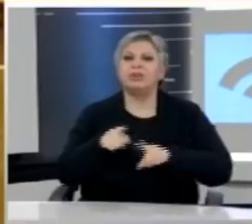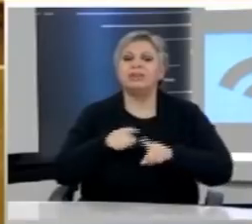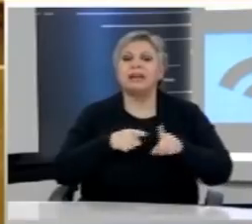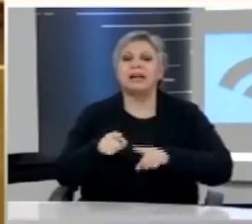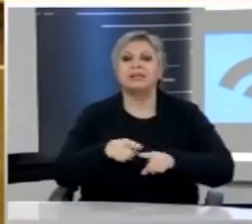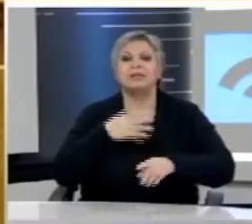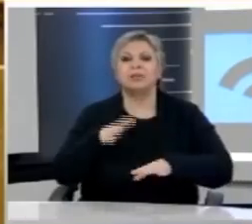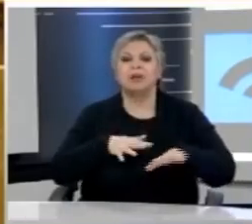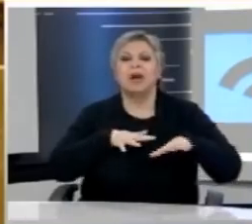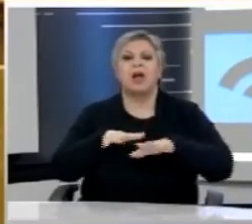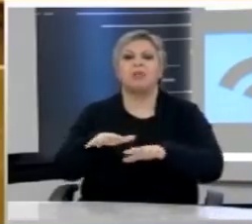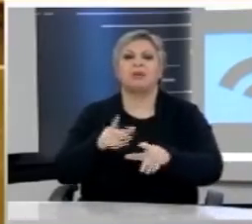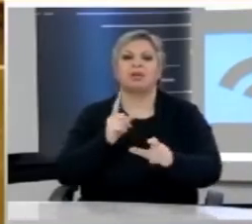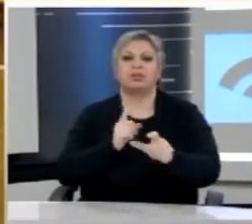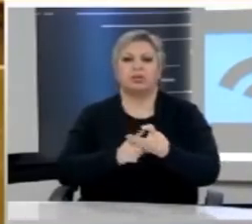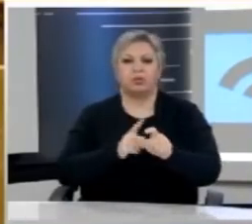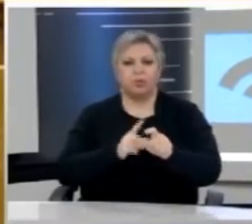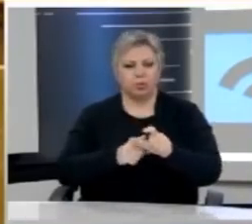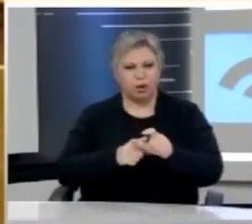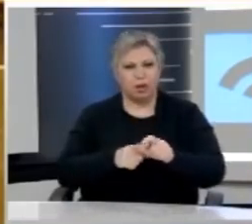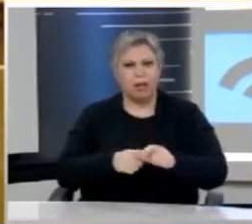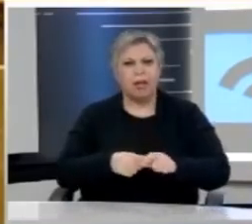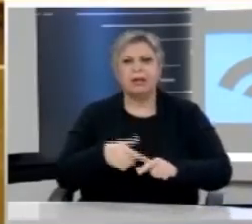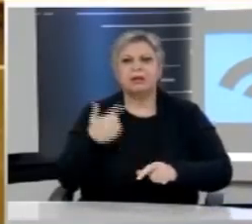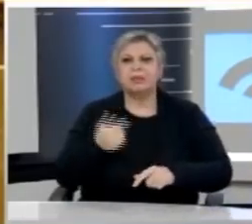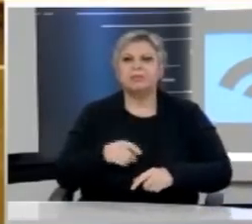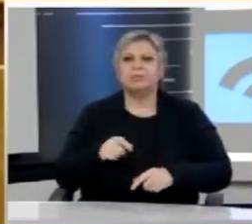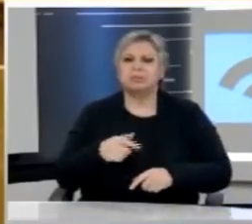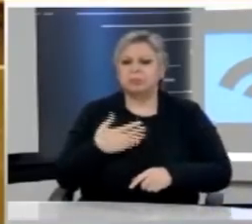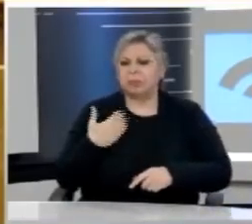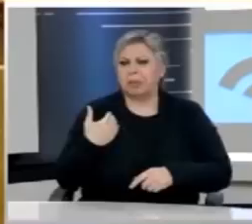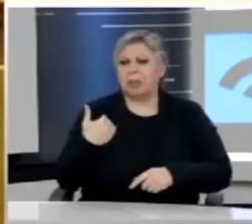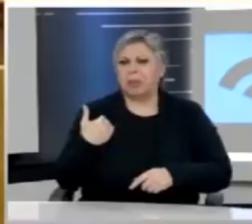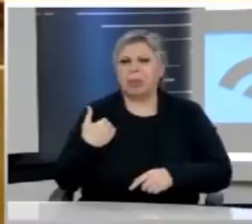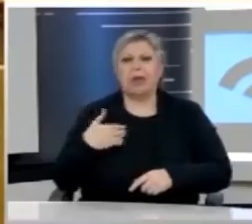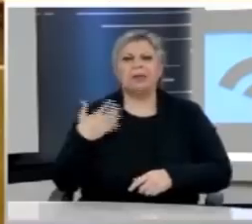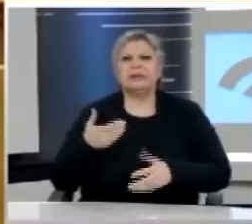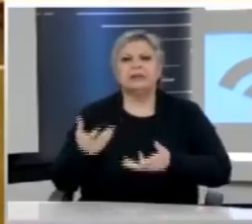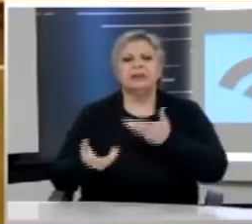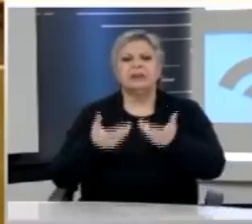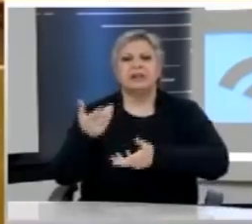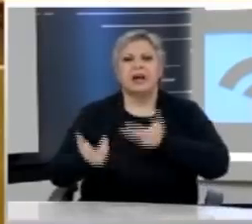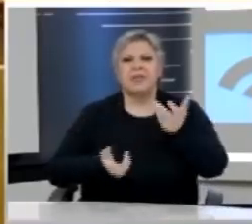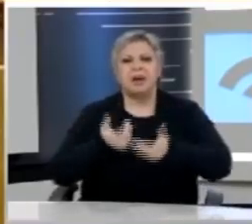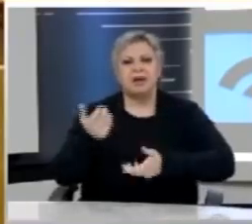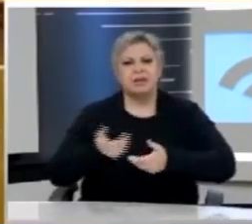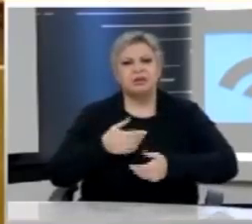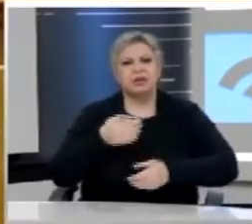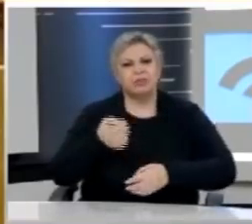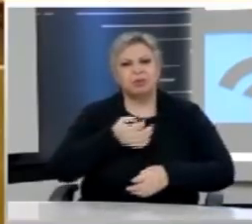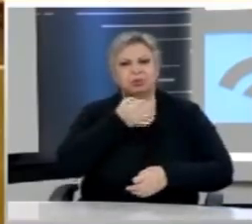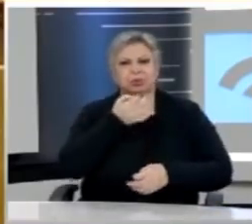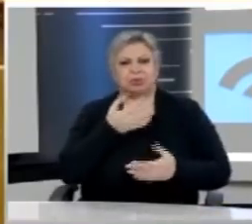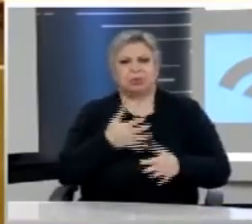πολύ ησυχία. Σαν αυτά που είπε μέχρι πριν από λίγο και ο συνεταίρος του στην κυβέρνηση. Φαίνεται